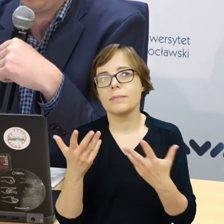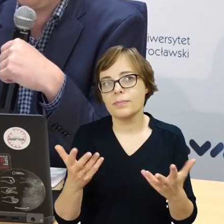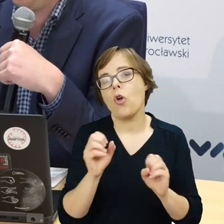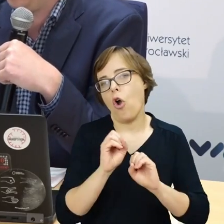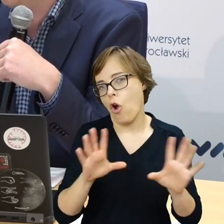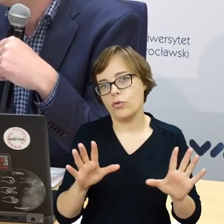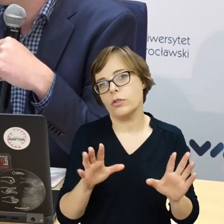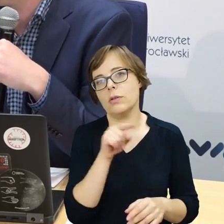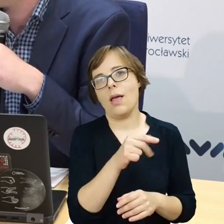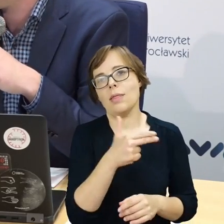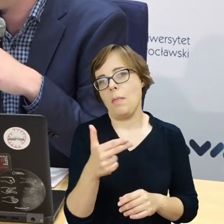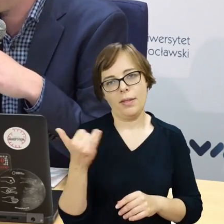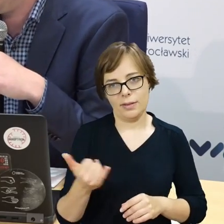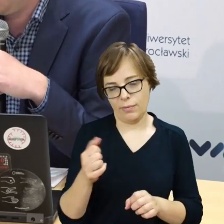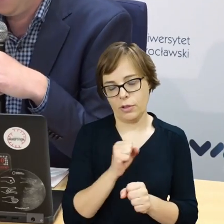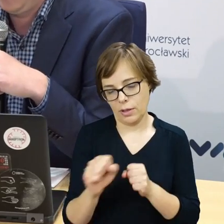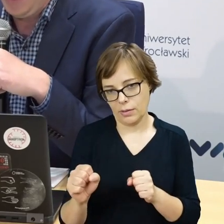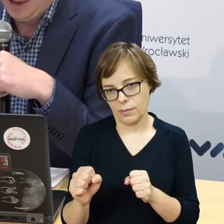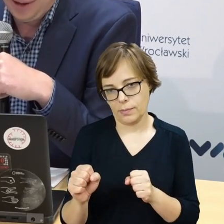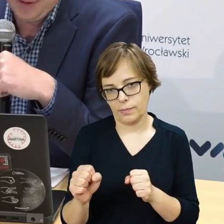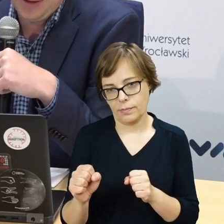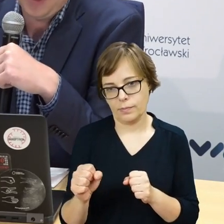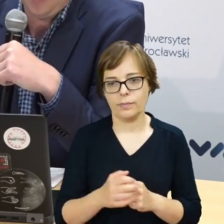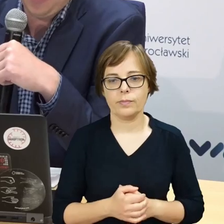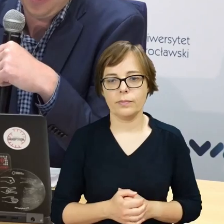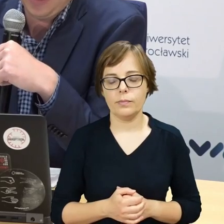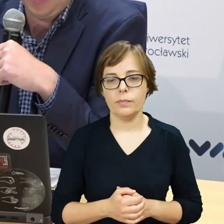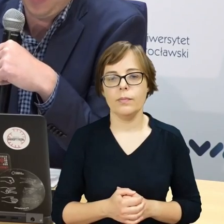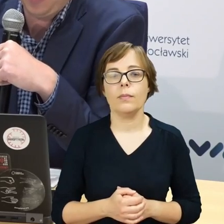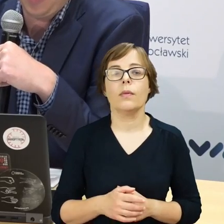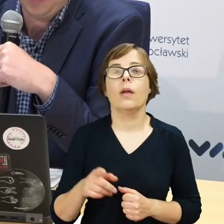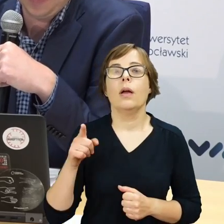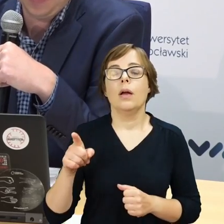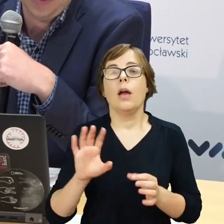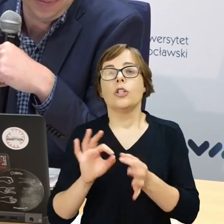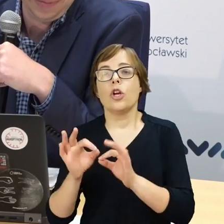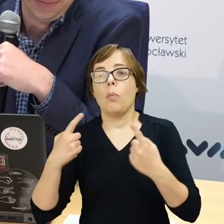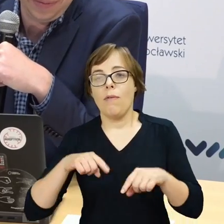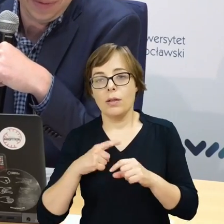w rozmowach, w których występuje Panoptykon i sieć obywatelska Watchdog Polska, ponieważ jest to